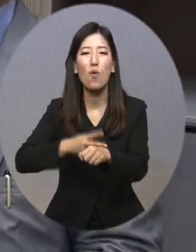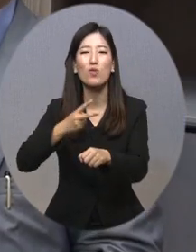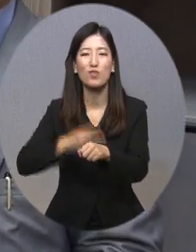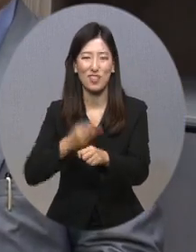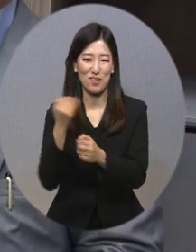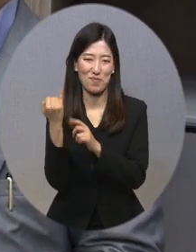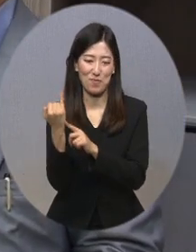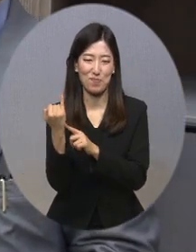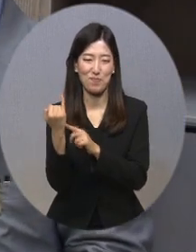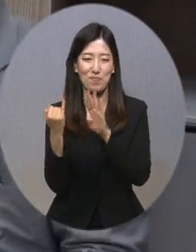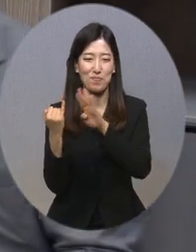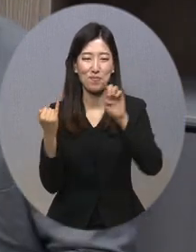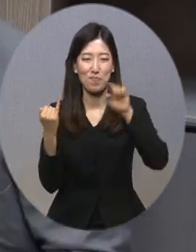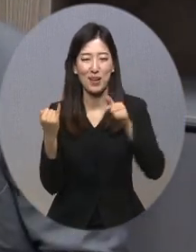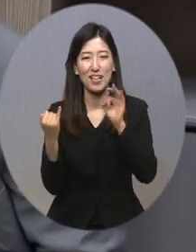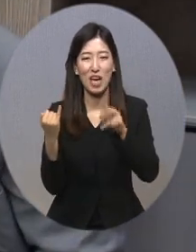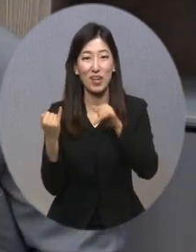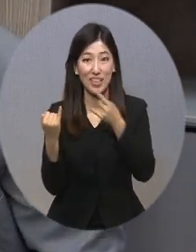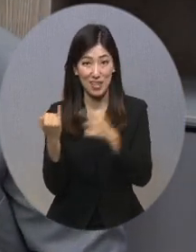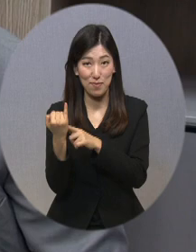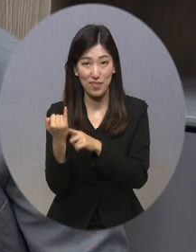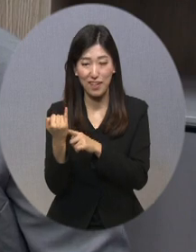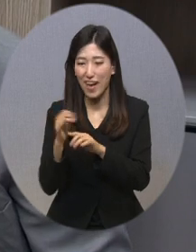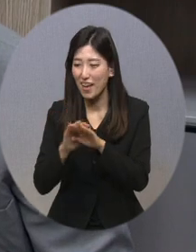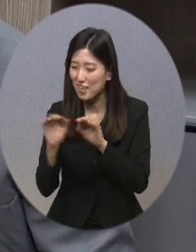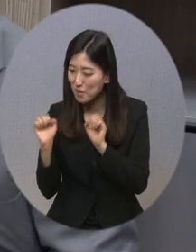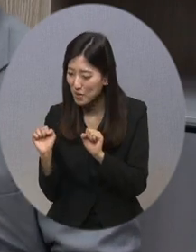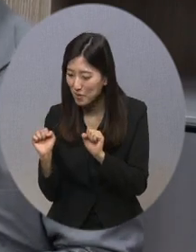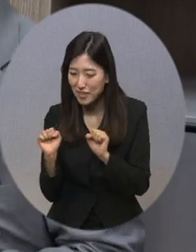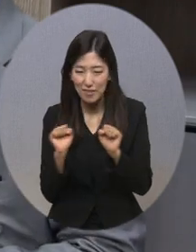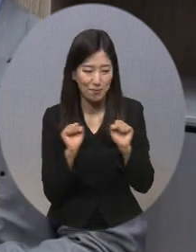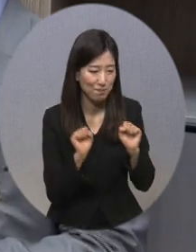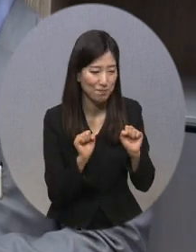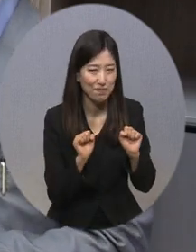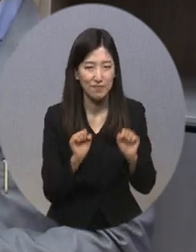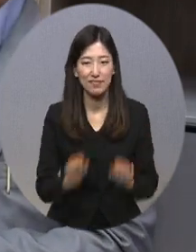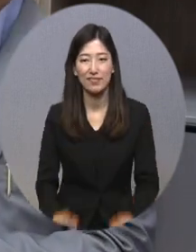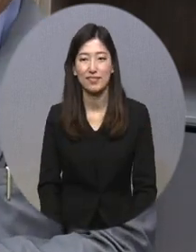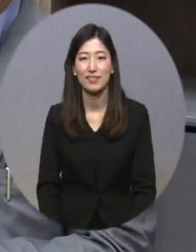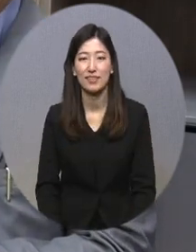박영희 교수님 소개합니다. 네, 안녕하세요. 안녕하세요. 반갑습니다. 네, 반갑습니다. 반갑습니다.